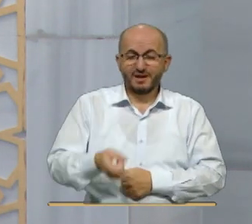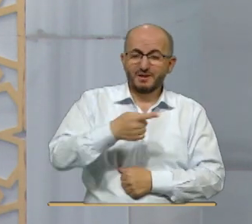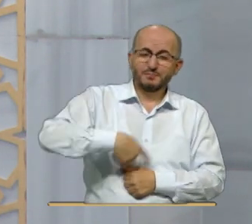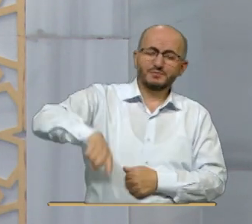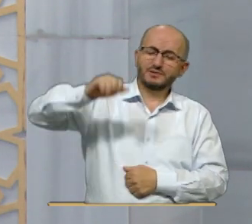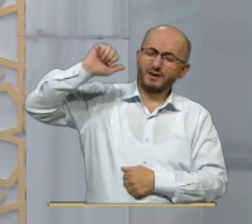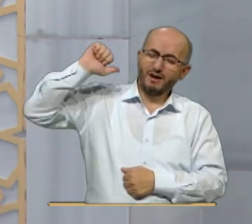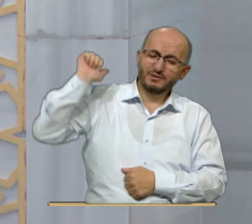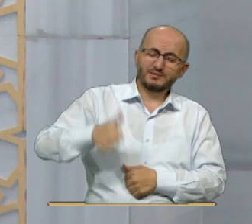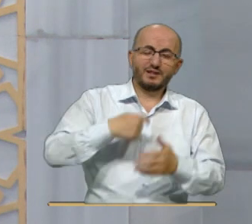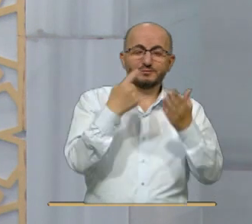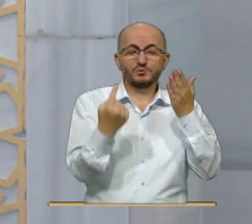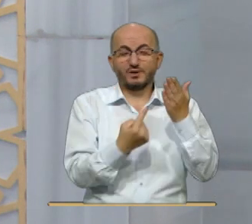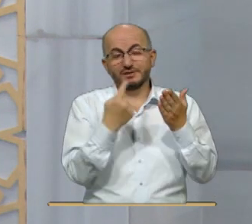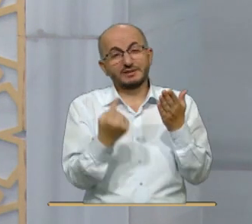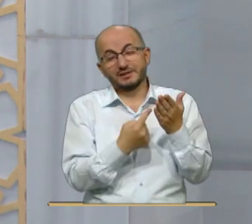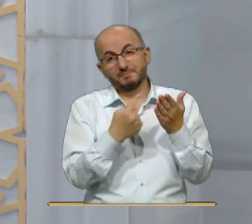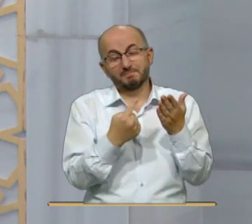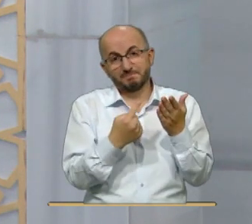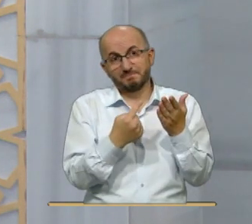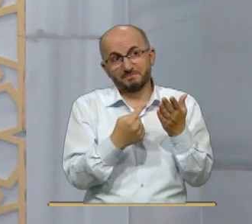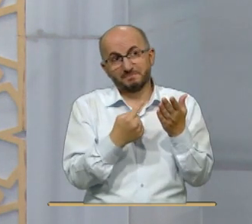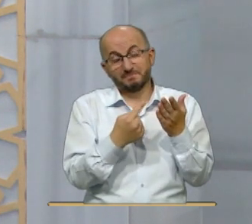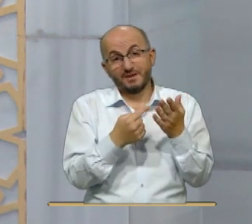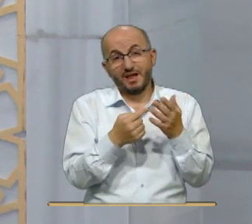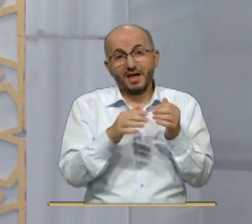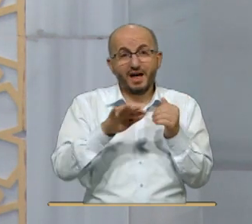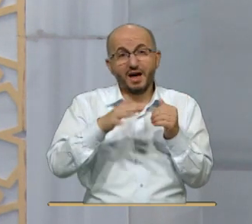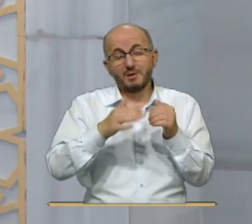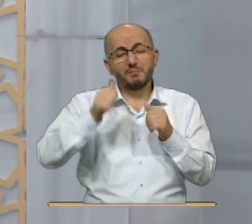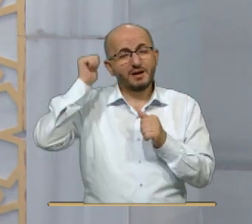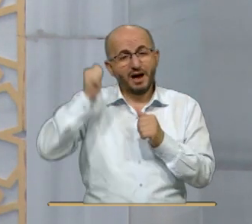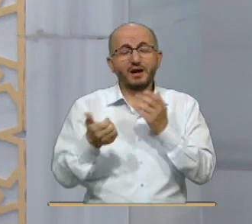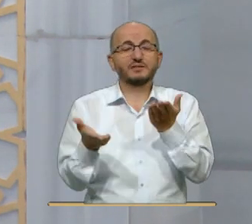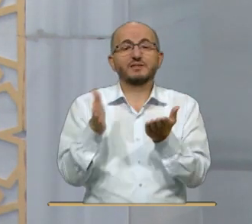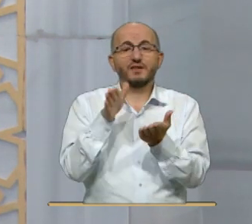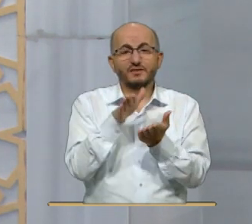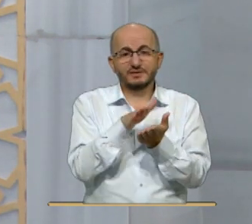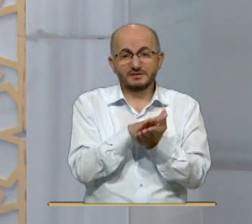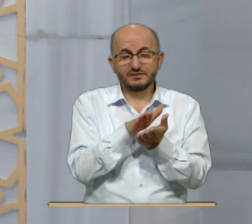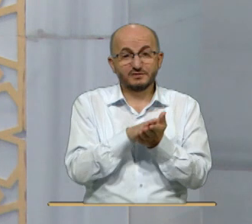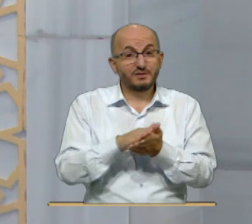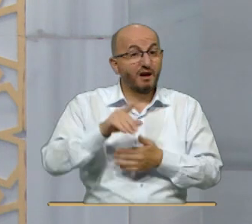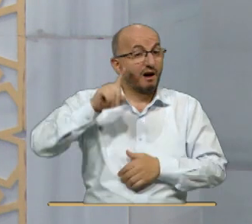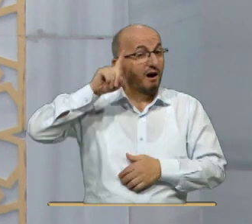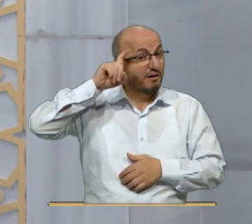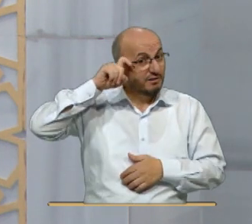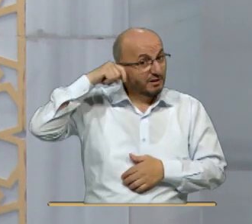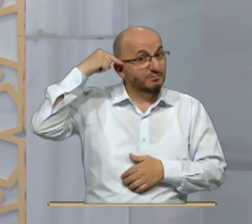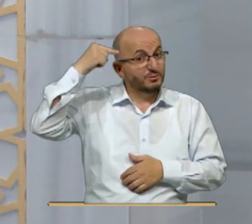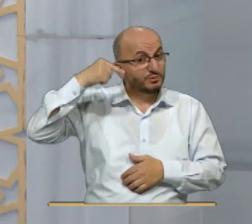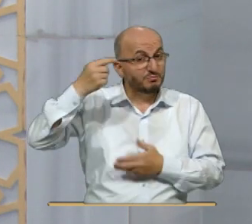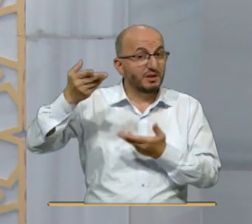her daim Kur'an-ı Kerim hemen hemen her sayfasında akletmeye ve düşünmeye